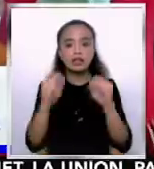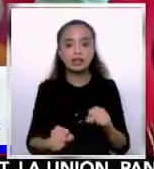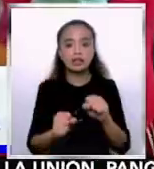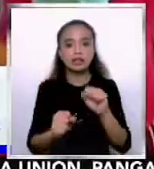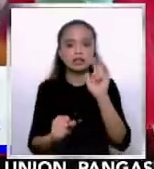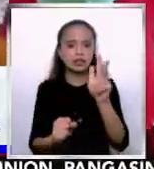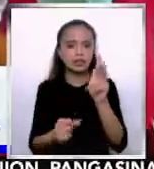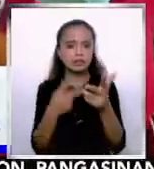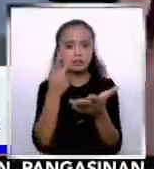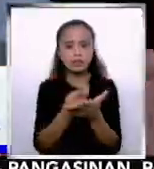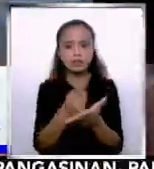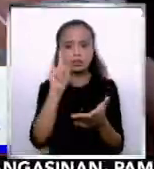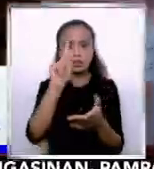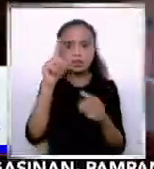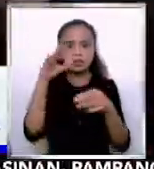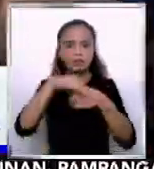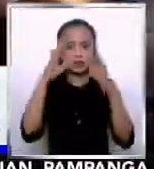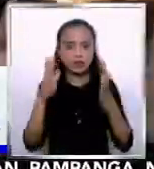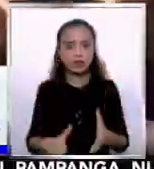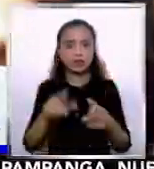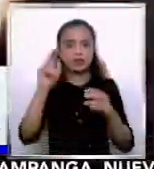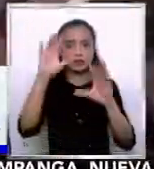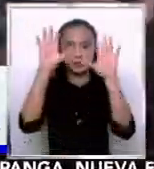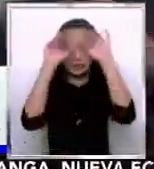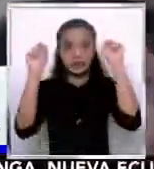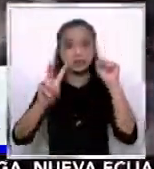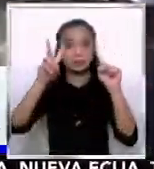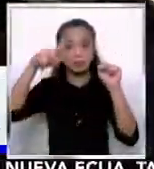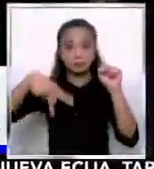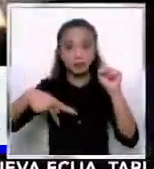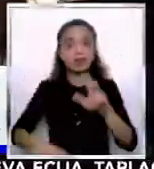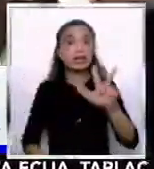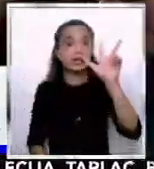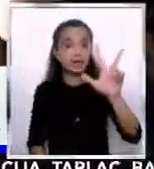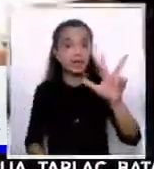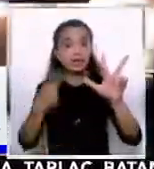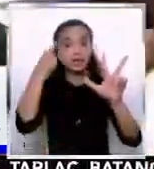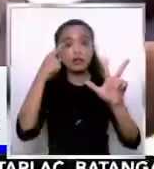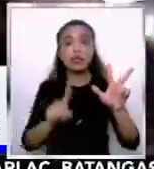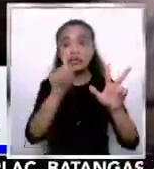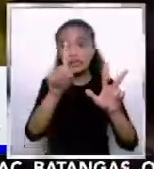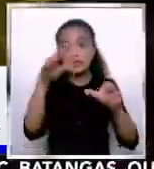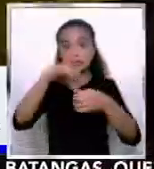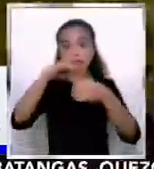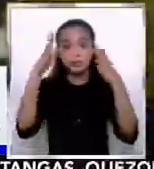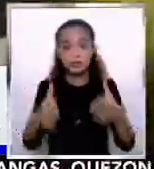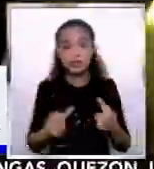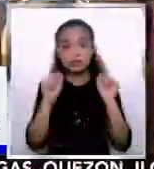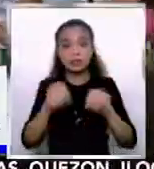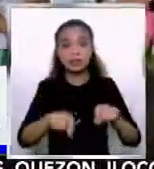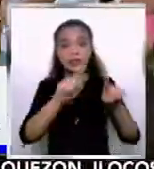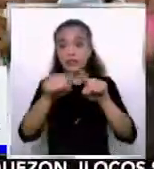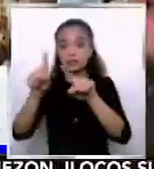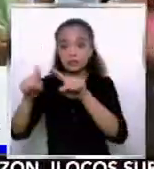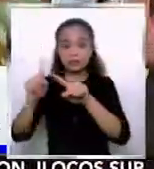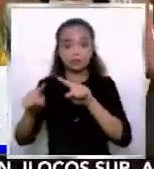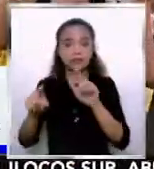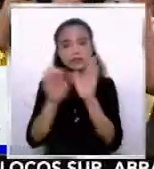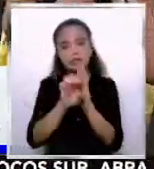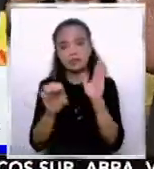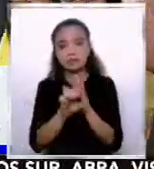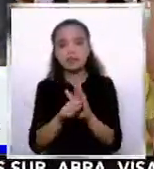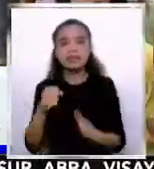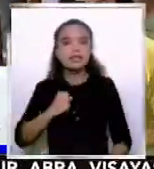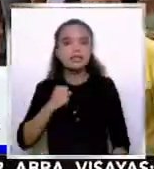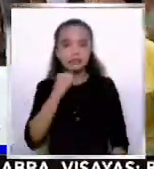presidential at vice presidential candidate. 3 pesos naman kada botante ang maaring gastusin ng iba pang kandidato, gaya ng mga senador.